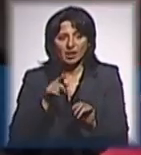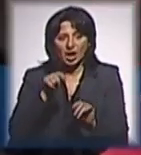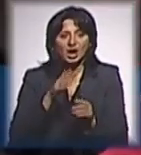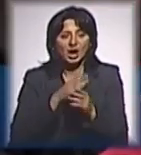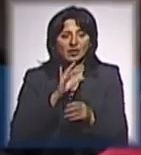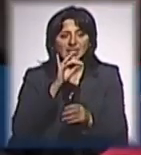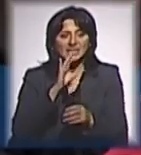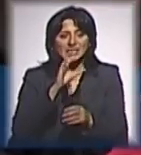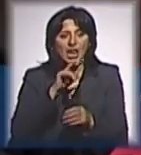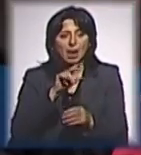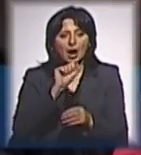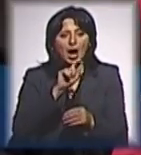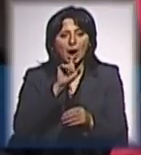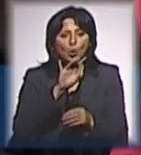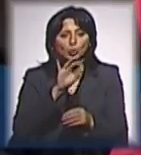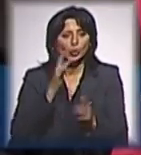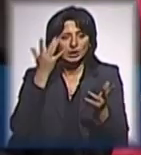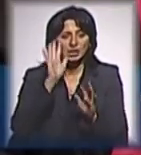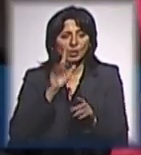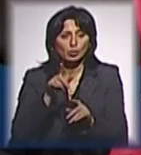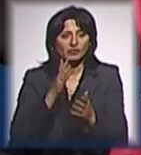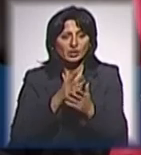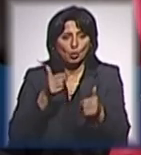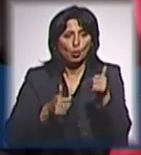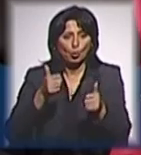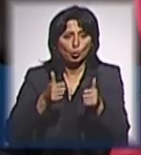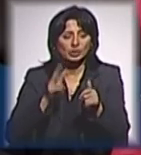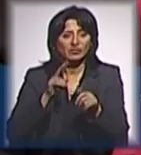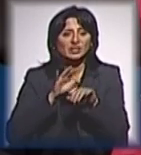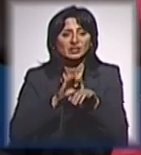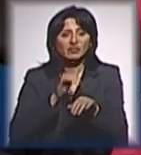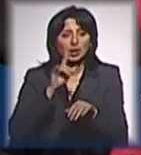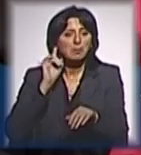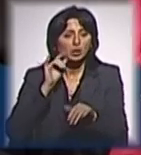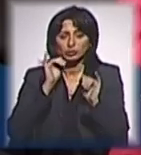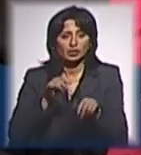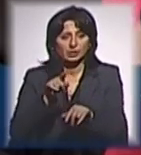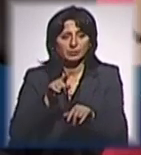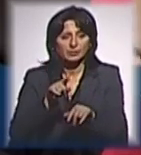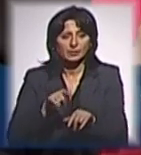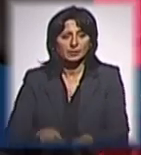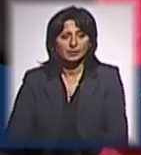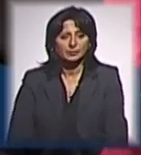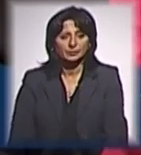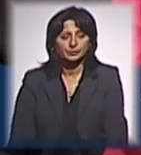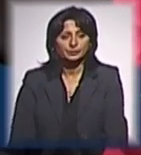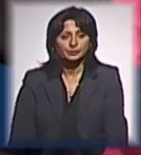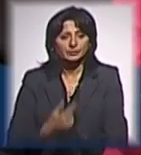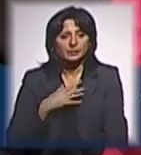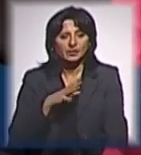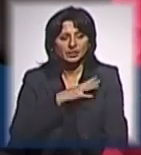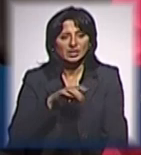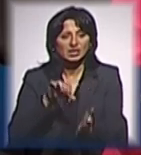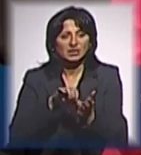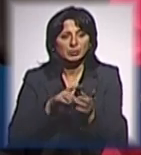არის ისლამ ახუნდოვი, რომელიც უბრალოდ წარმოუდგენელია, რომ მას კონკურენცია გაუწიოს ვინმე მარნეულში. დღეს ჩვენ ყავდა იქ და